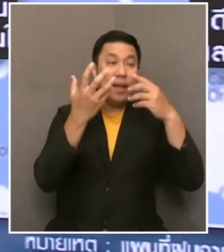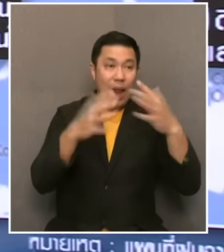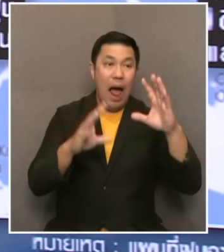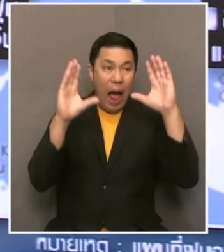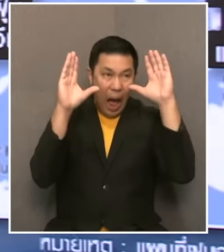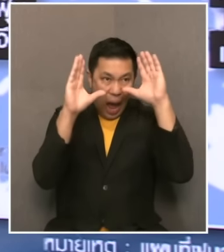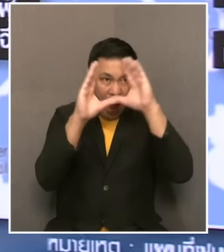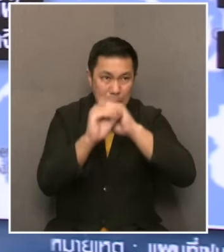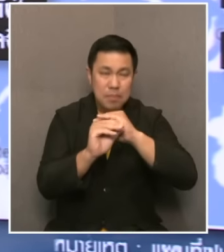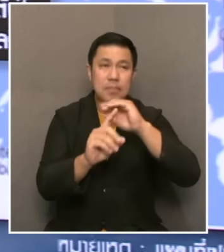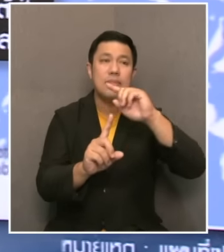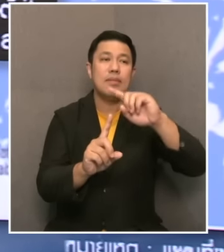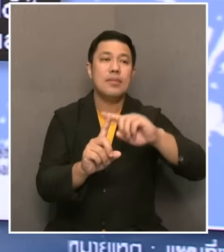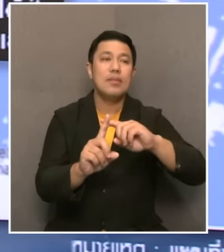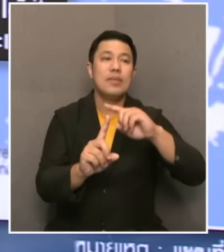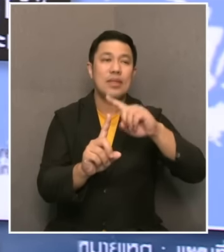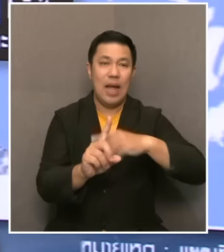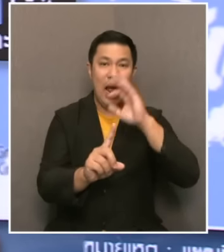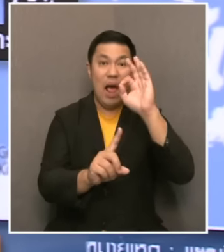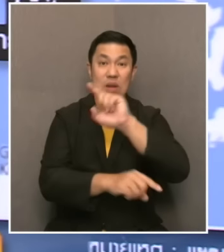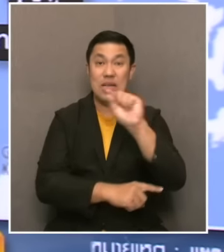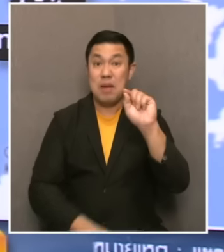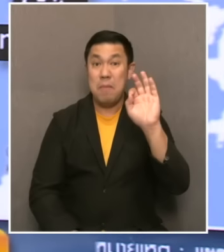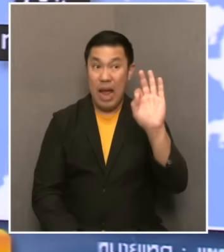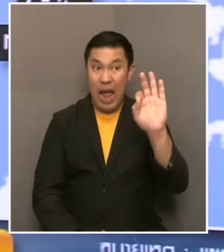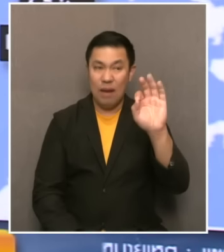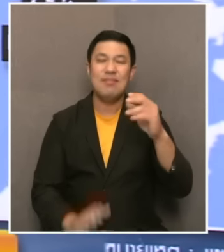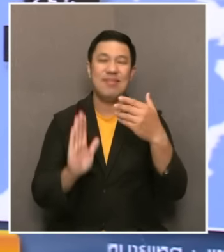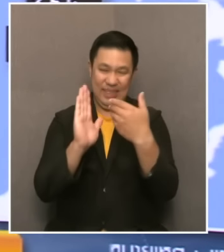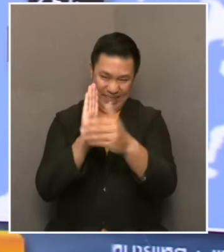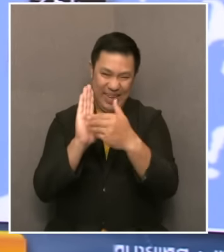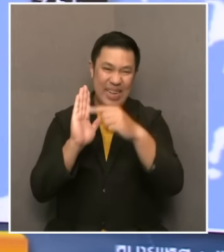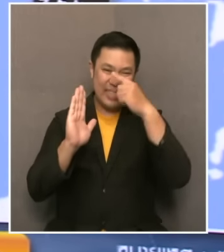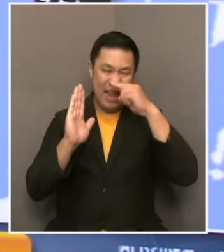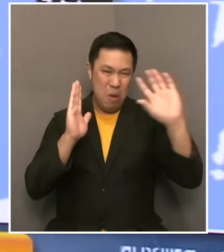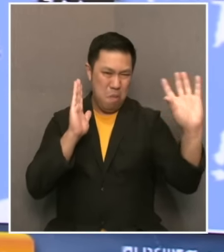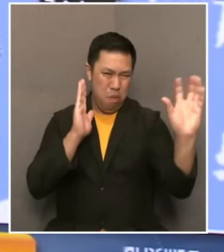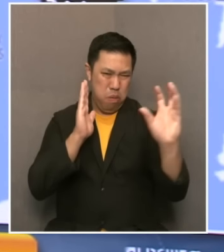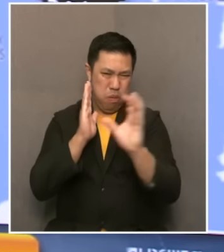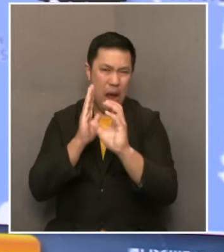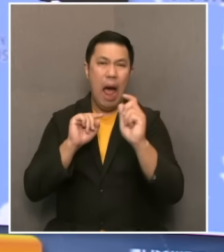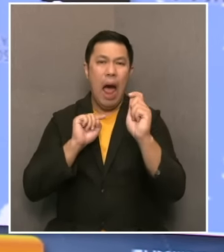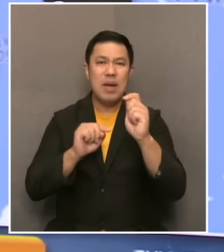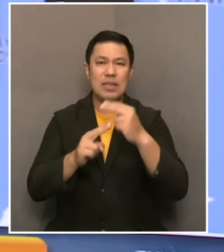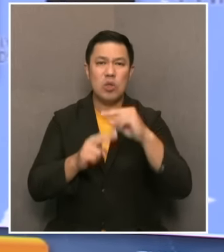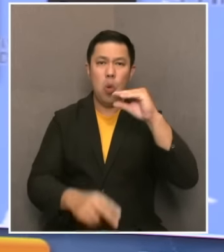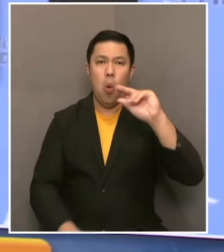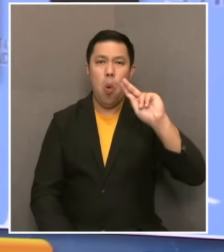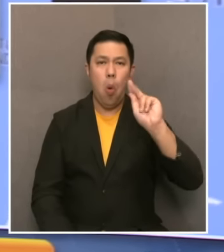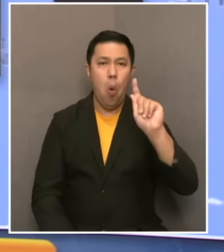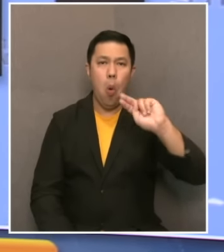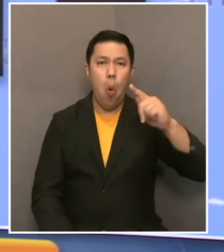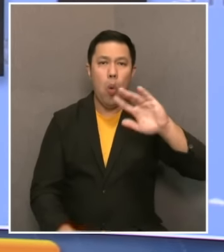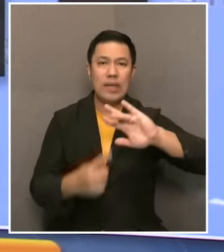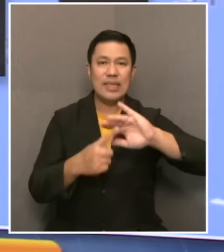ที่29นะครับพายุลูกนี้ก็พัดถล่มเข้ามาที่ภาคอีสานของประเทศไทยที่อำเภอขงเจียมจังหวัดอุบลราชธานี